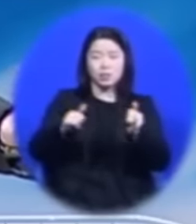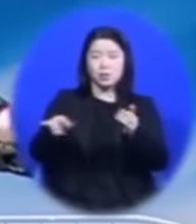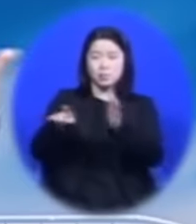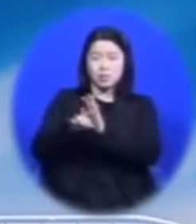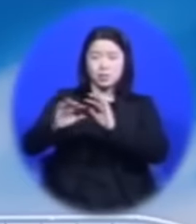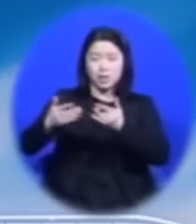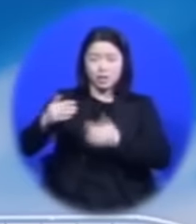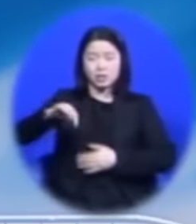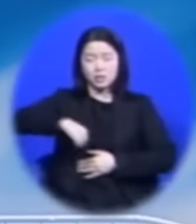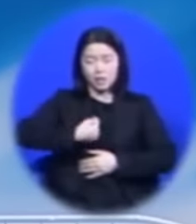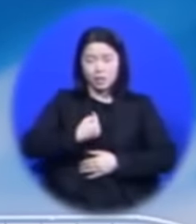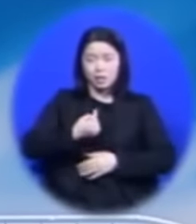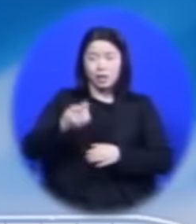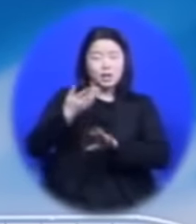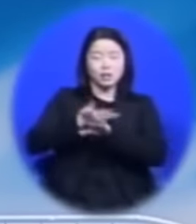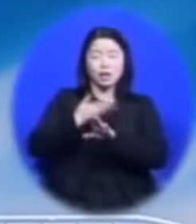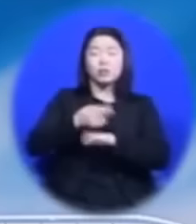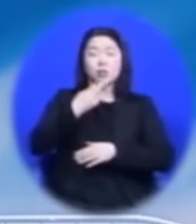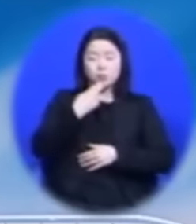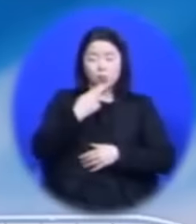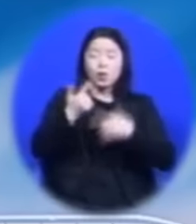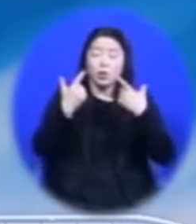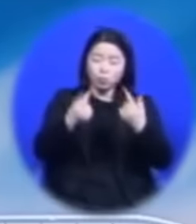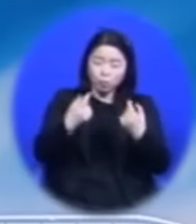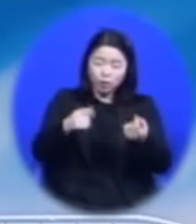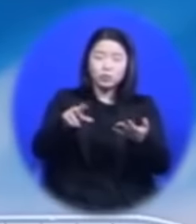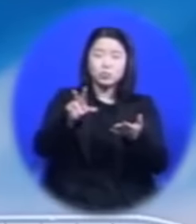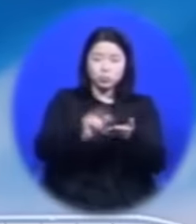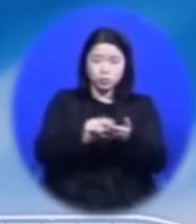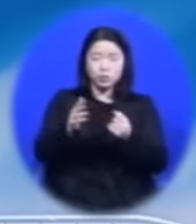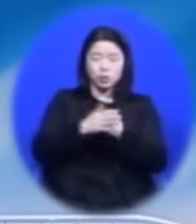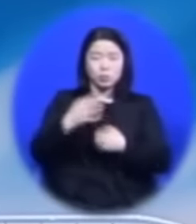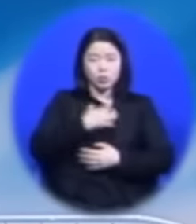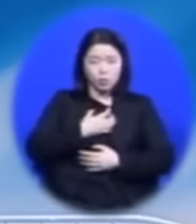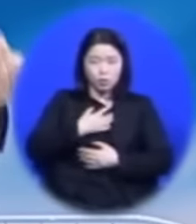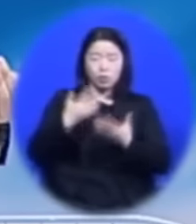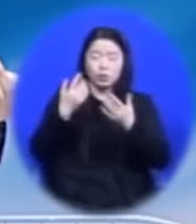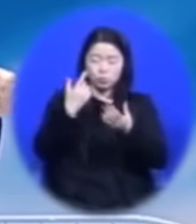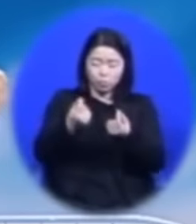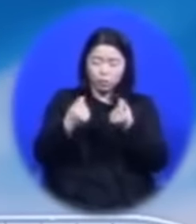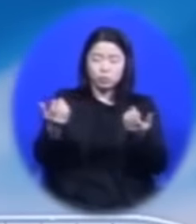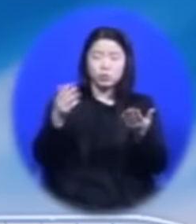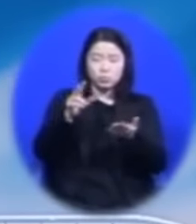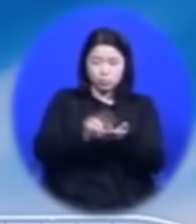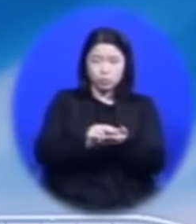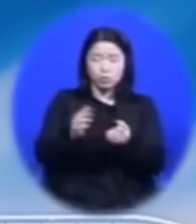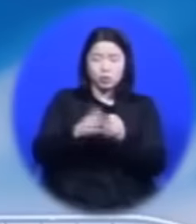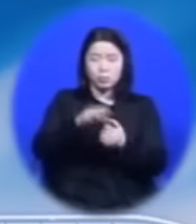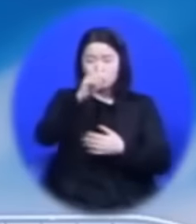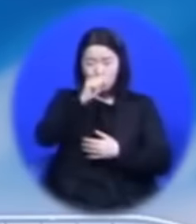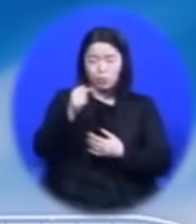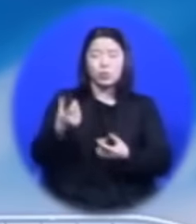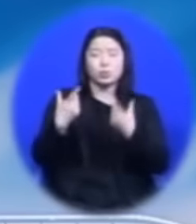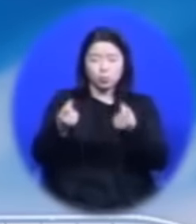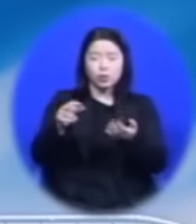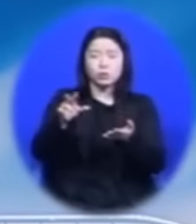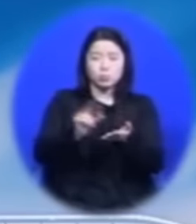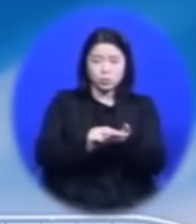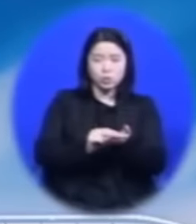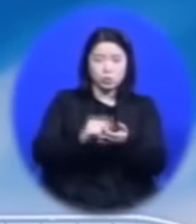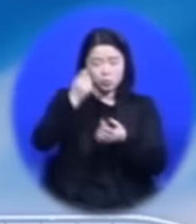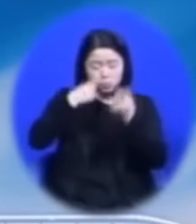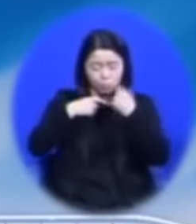없으니까 똑같은 문제 때문에 괴로워하고 똑같은 문제 때문에 좋아하고 똑같은 문제 때문에 슬퍼하고 똑같은 문제 때문에 스트레스 받고